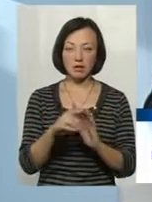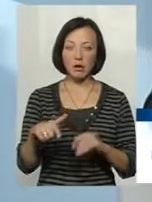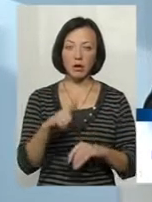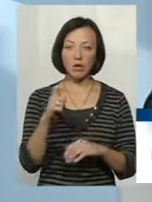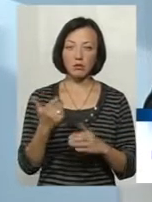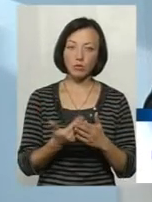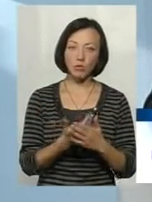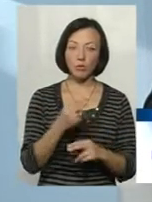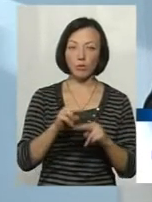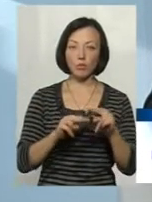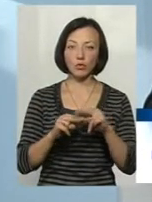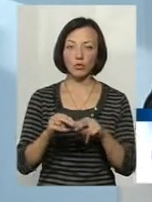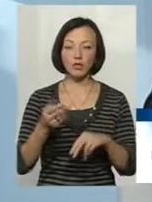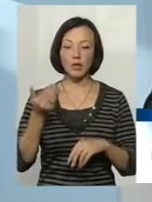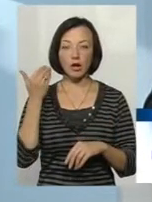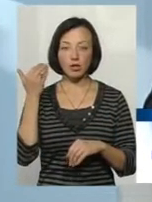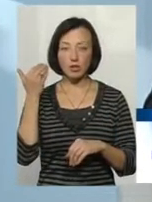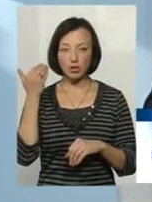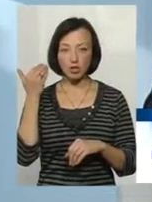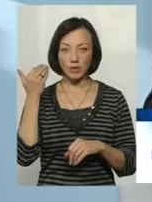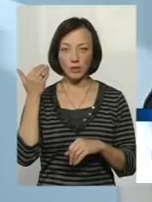мереж, які побудовані набагато раніше.